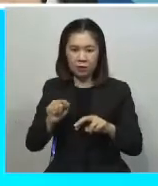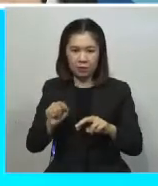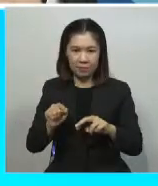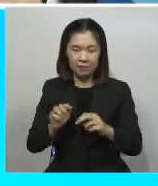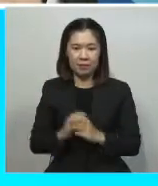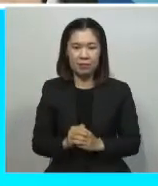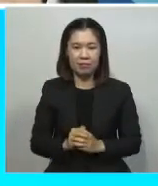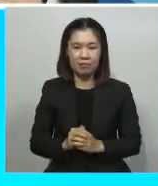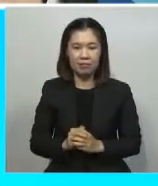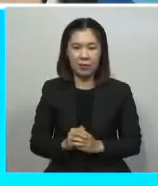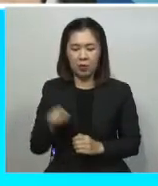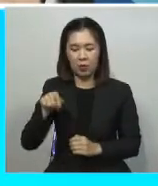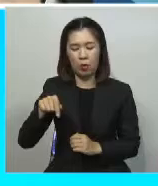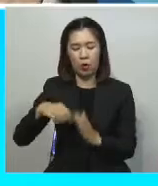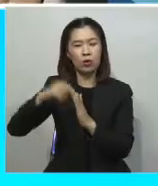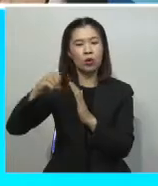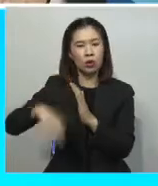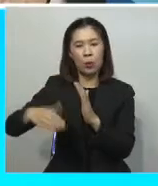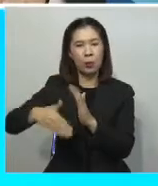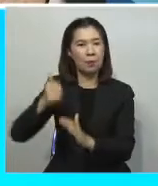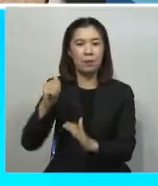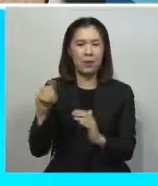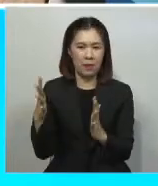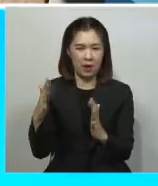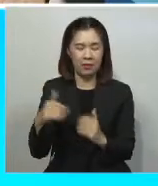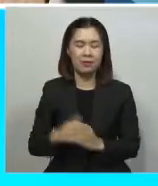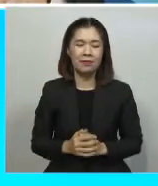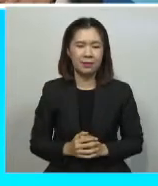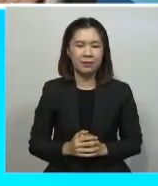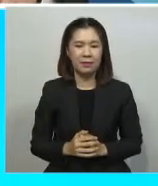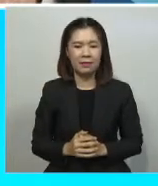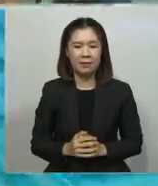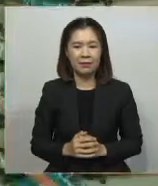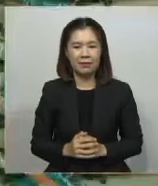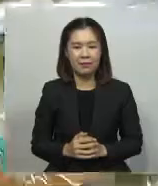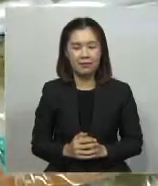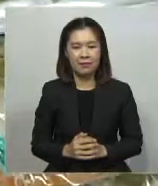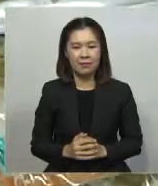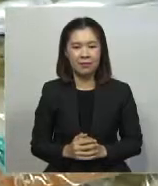ก็จะไม่ผ่านนะครับเพราะนั้นก็ขอให้มั่นใจตรงนี้นะครับ